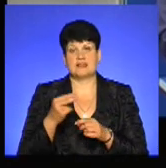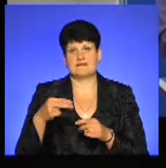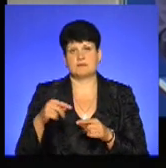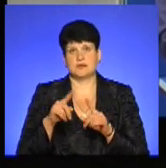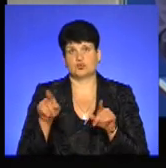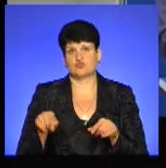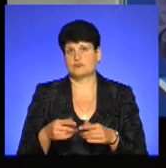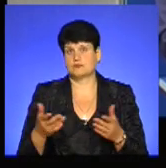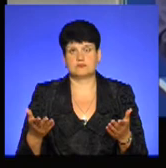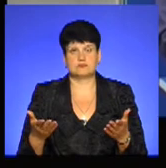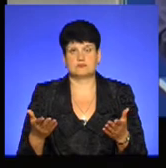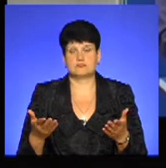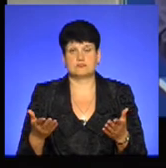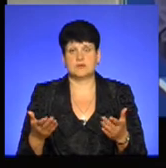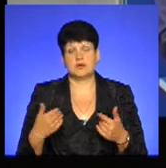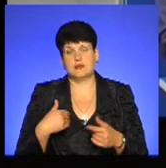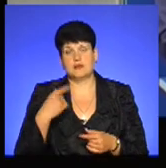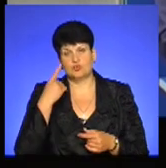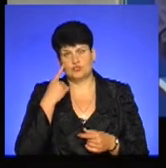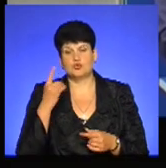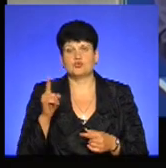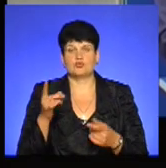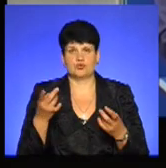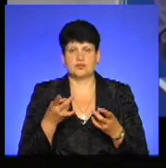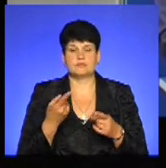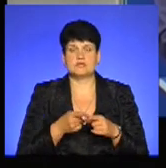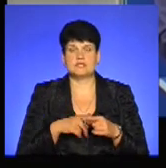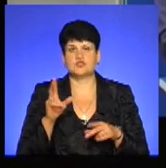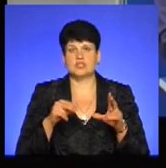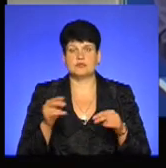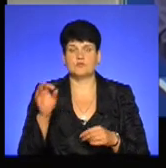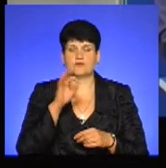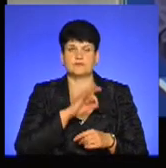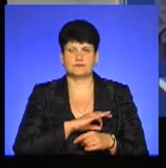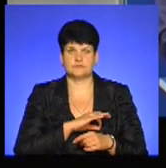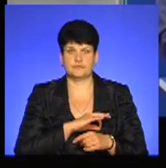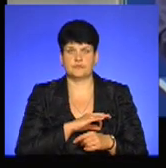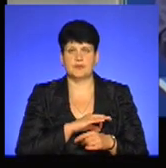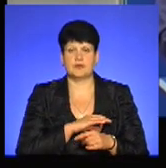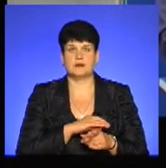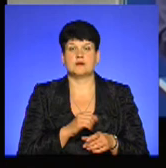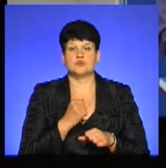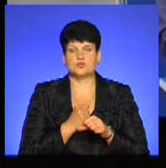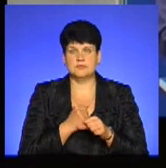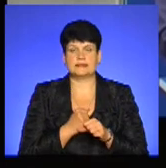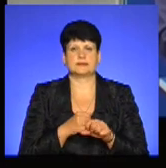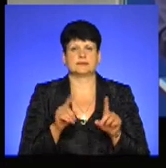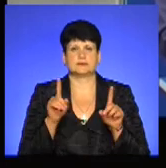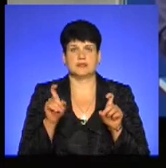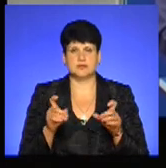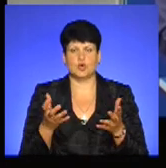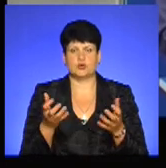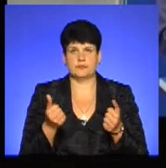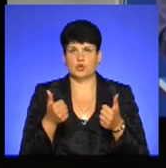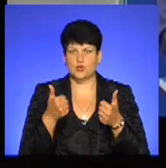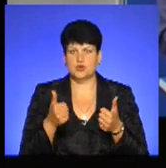сертифікаті. Я думаю, що потрібно цим шансом скористатися всім, пройти тестування, отримати хороший результат,